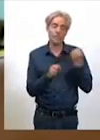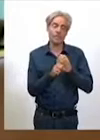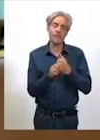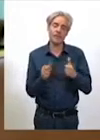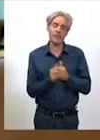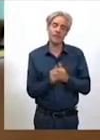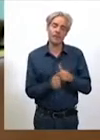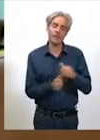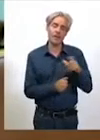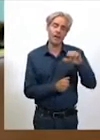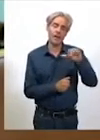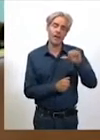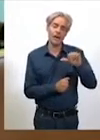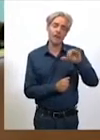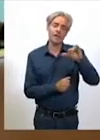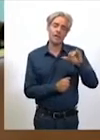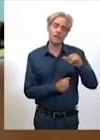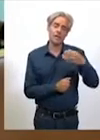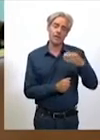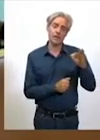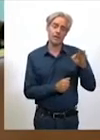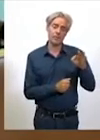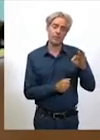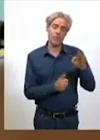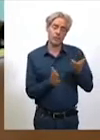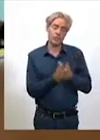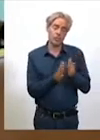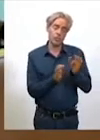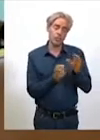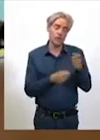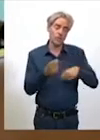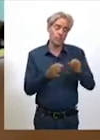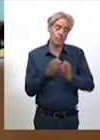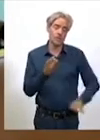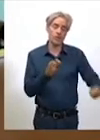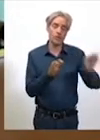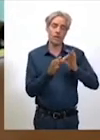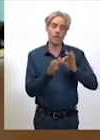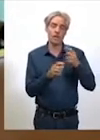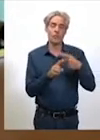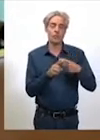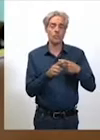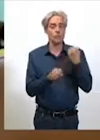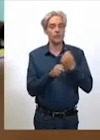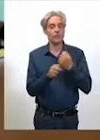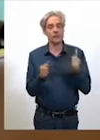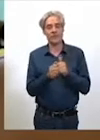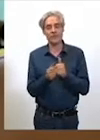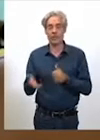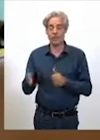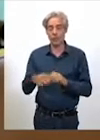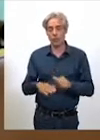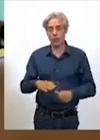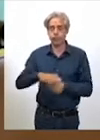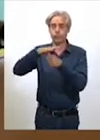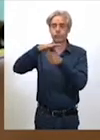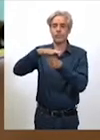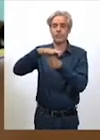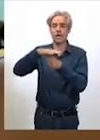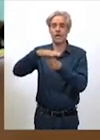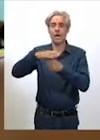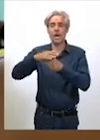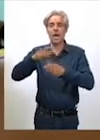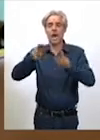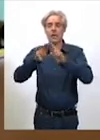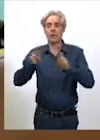avec l'AIMF sur l'économie circulaire et le travail qu'on mène aujourd'hui avec un sommet international